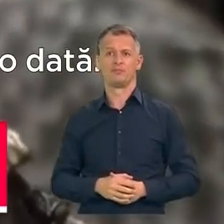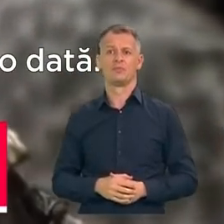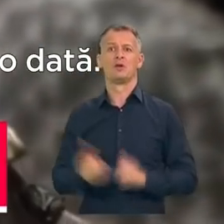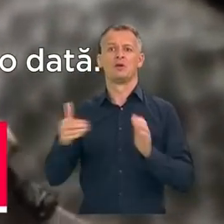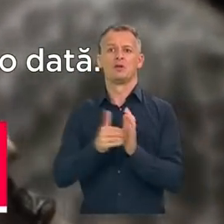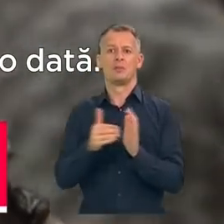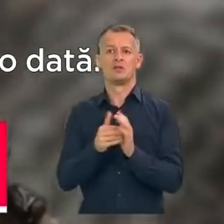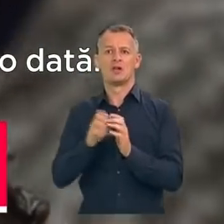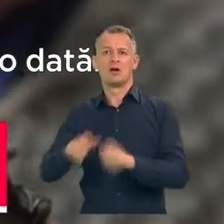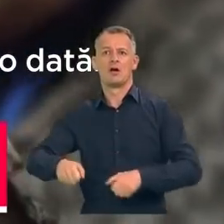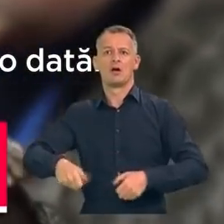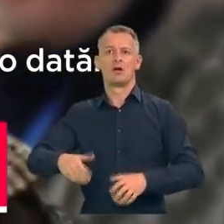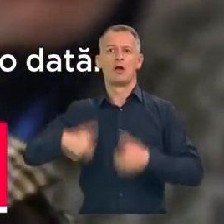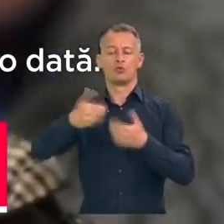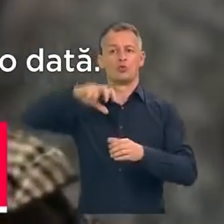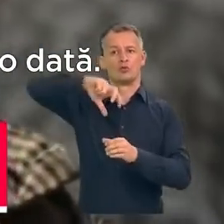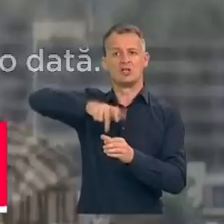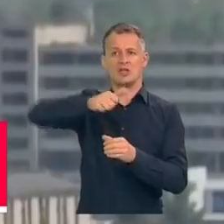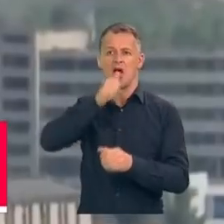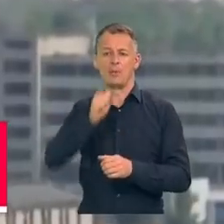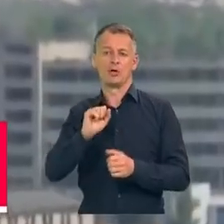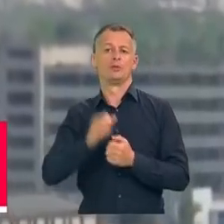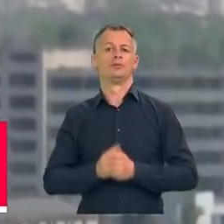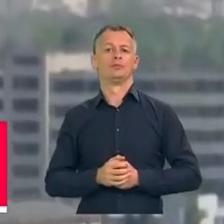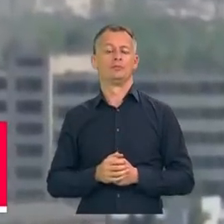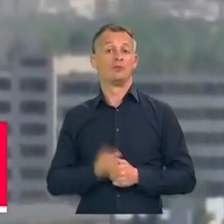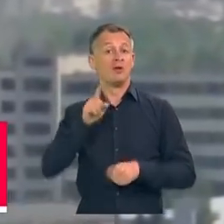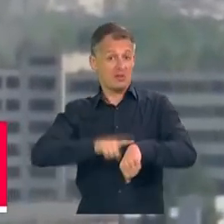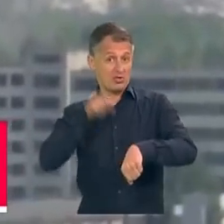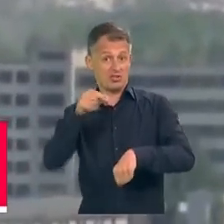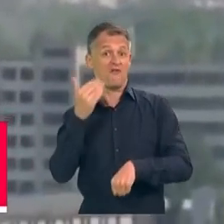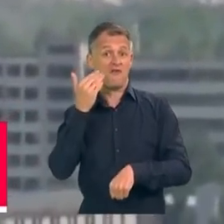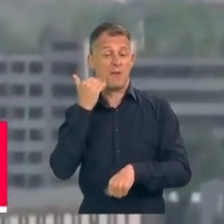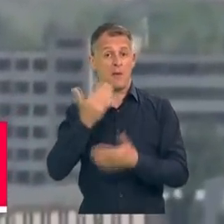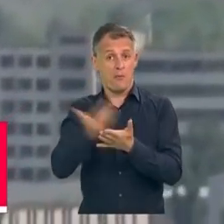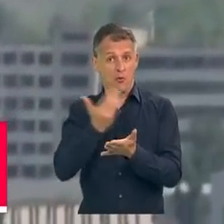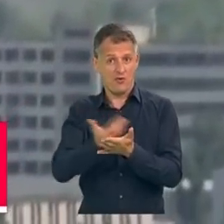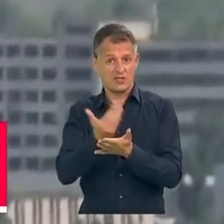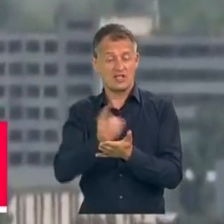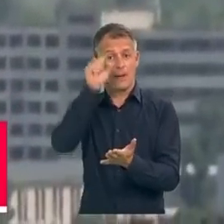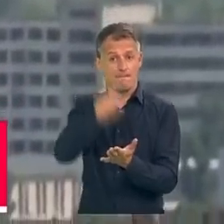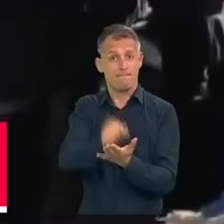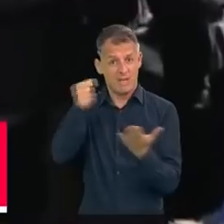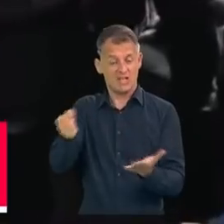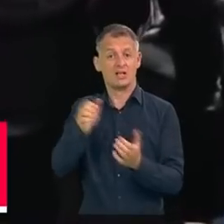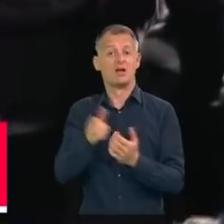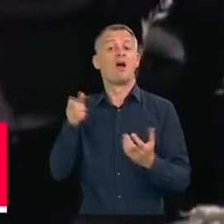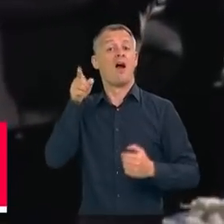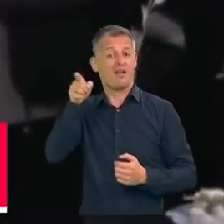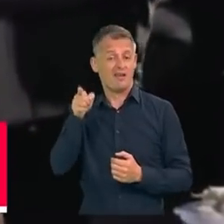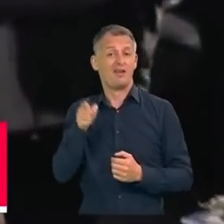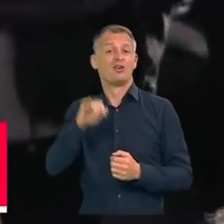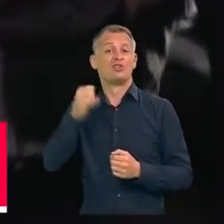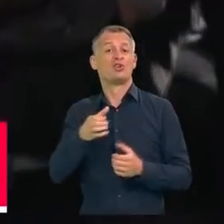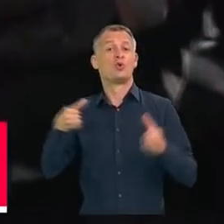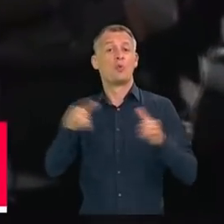to carry two or three bottles by hand. Chiar în timp ce această femeie povestește presei despre greutățile prin care ea și comunitatea din care face